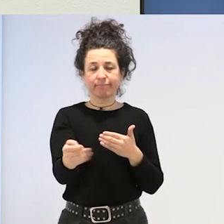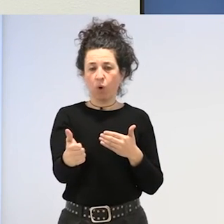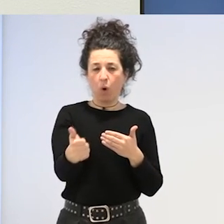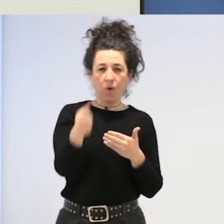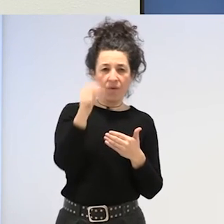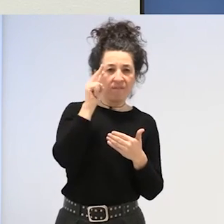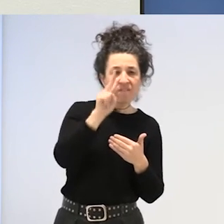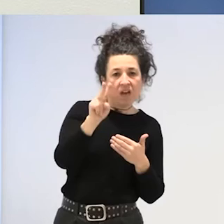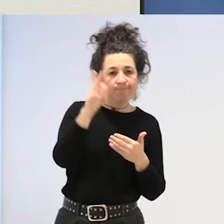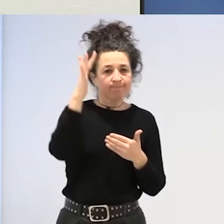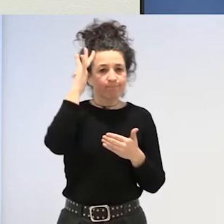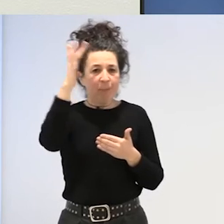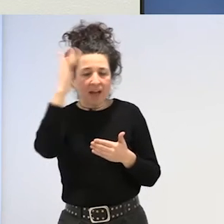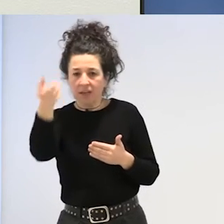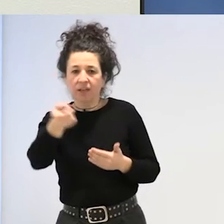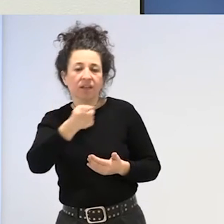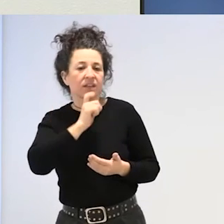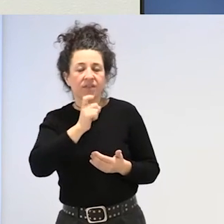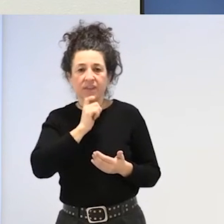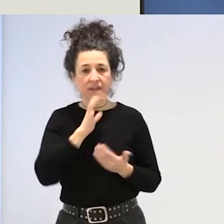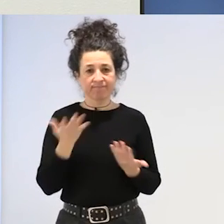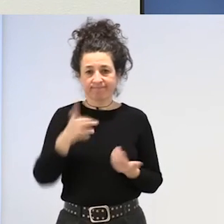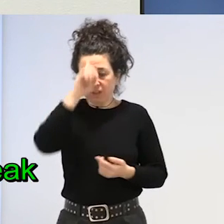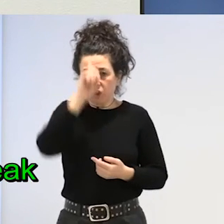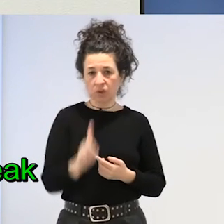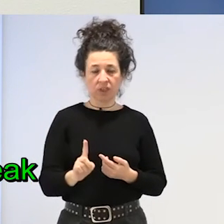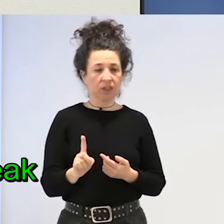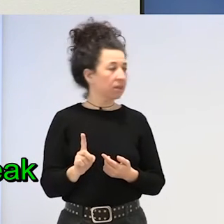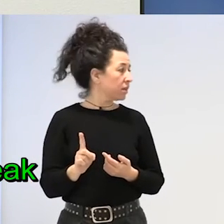irudikatzea. Ez dakit